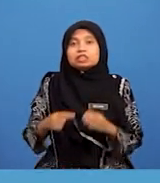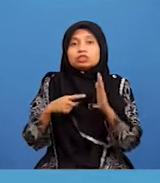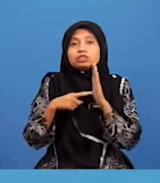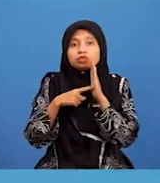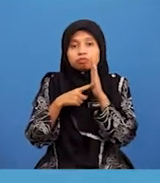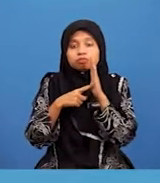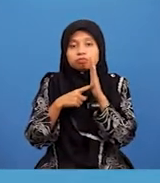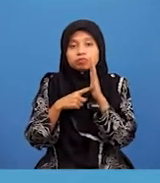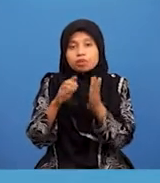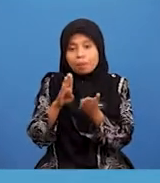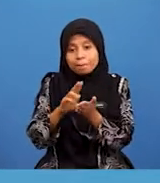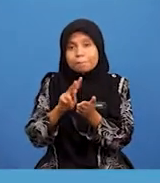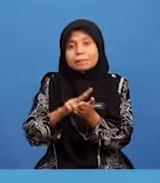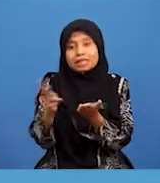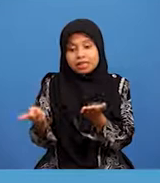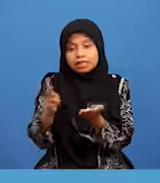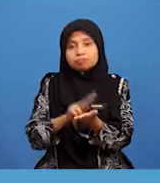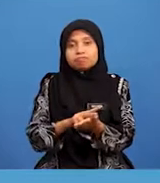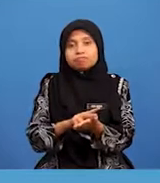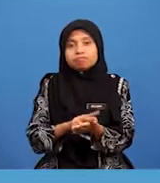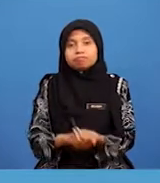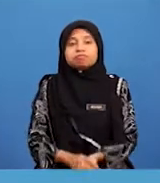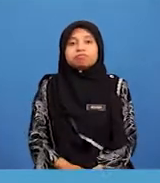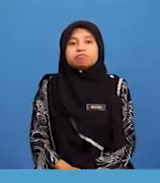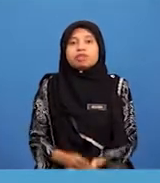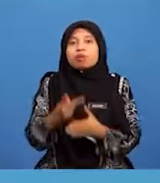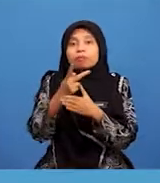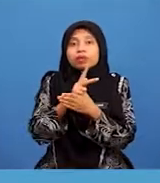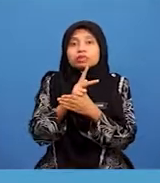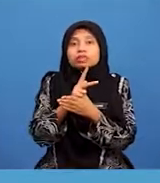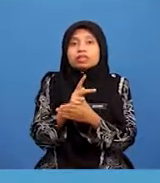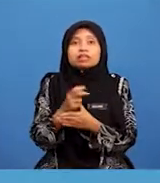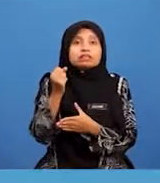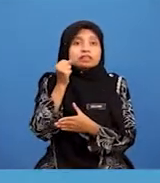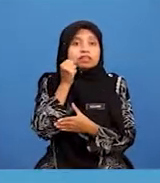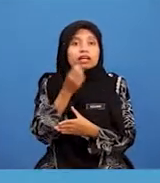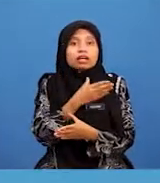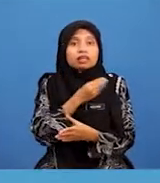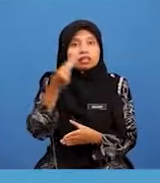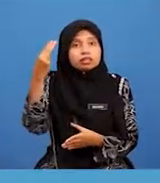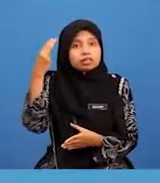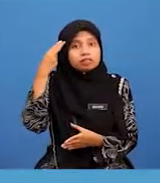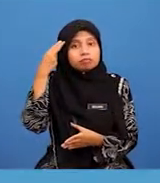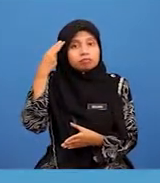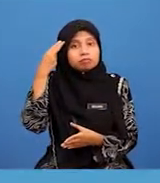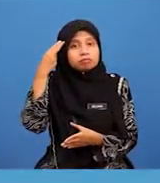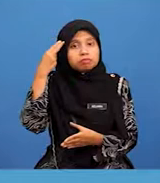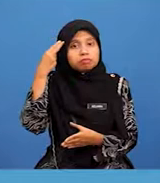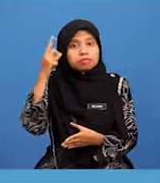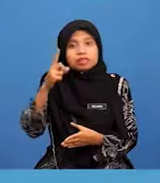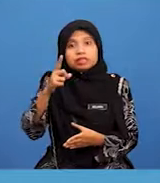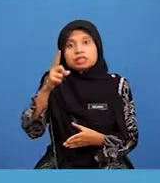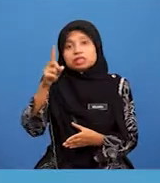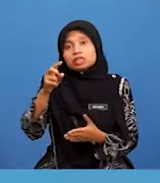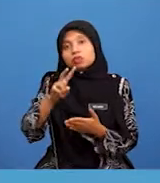pada tarikh tersebut. Perkongsian Sarah dan Helmi, penyata kedudukan kewangan pada 31